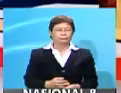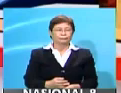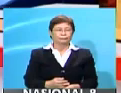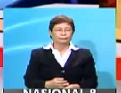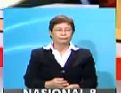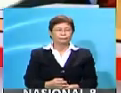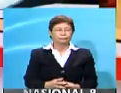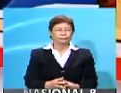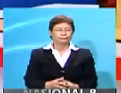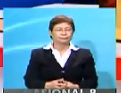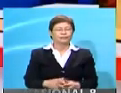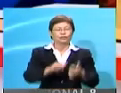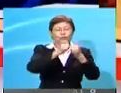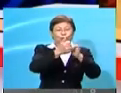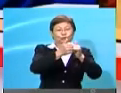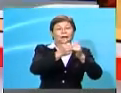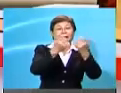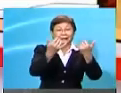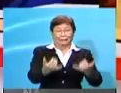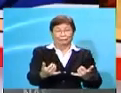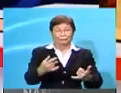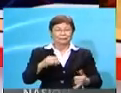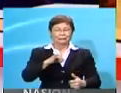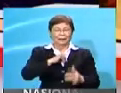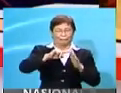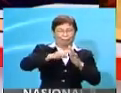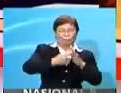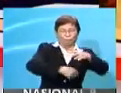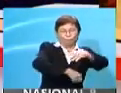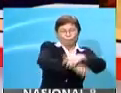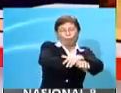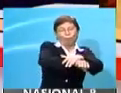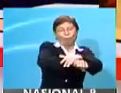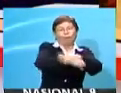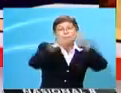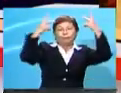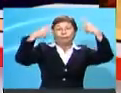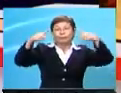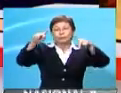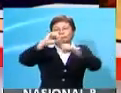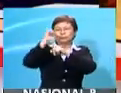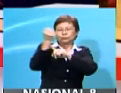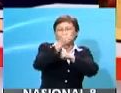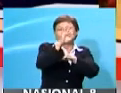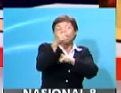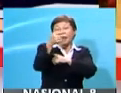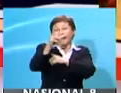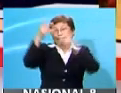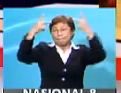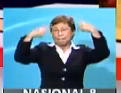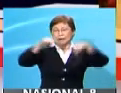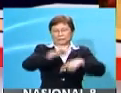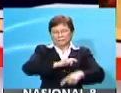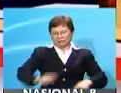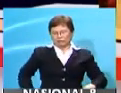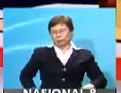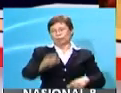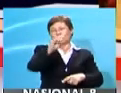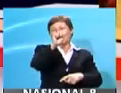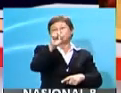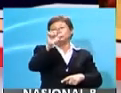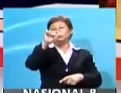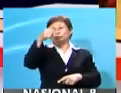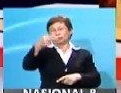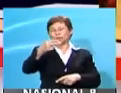terbunuh baik sukanional Malam ini saya mulakan dengan bola sepak presiden Persatuan bola sepak Malaysia fam Tengku Abdullah Sultan Ahmad